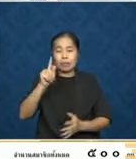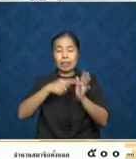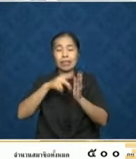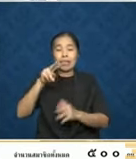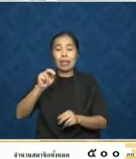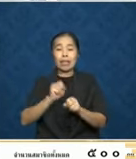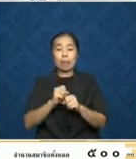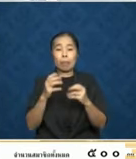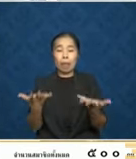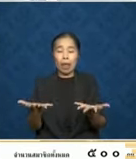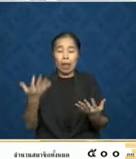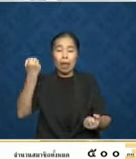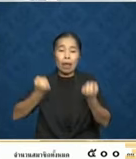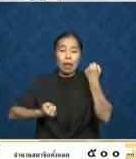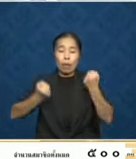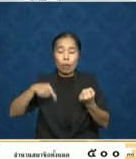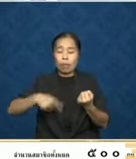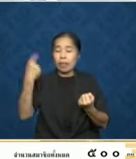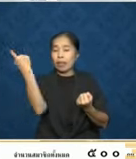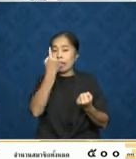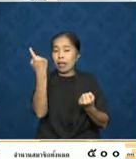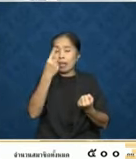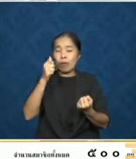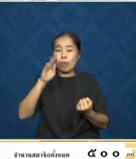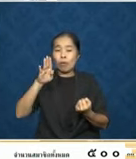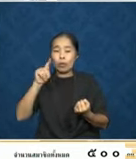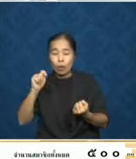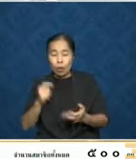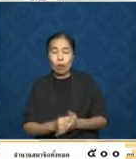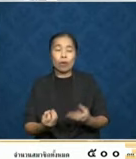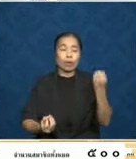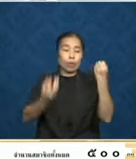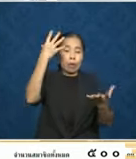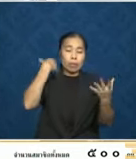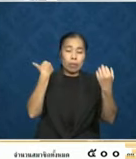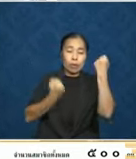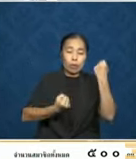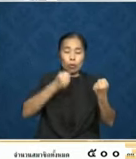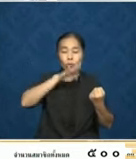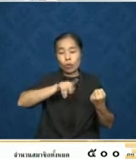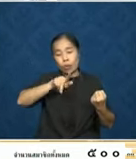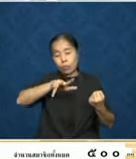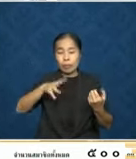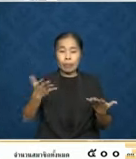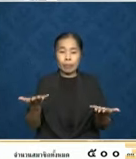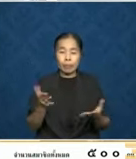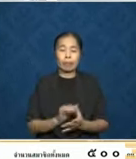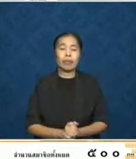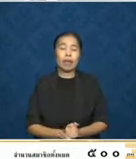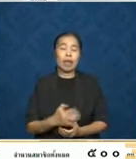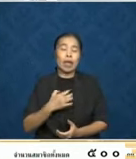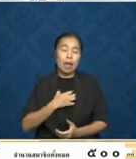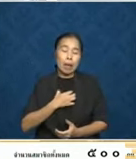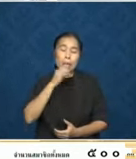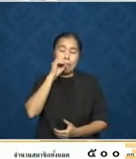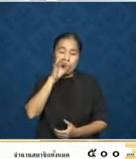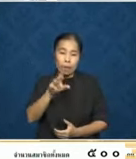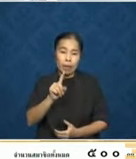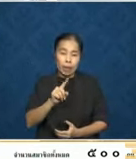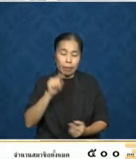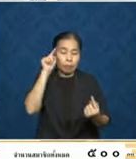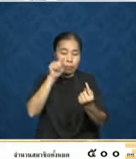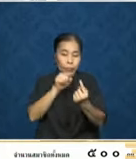ถคันเดียวครับนักท่องเที่ยวก็มาเยอะครับอุทยานก็มีรถ 2-3 คันครับเพราะฉะนั้นในประเด็นนี้ผมพยายามจะชี้ว่าถ้